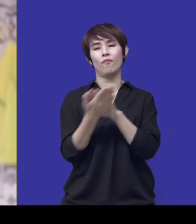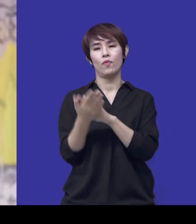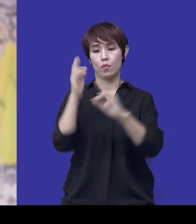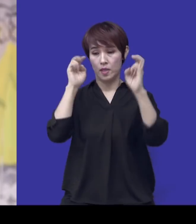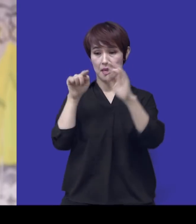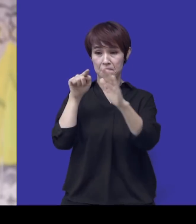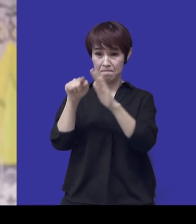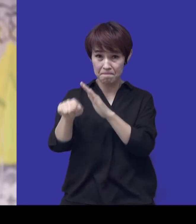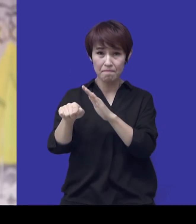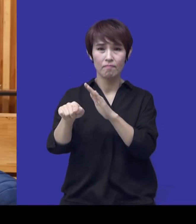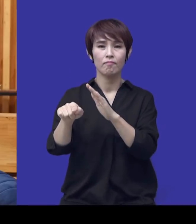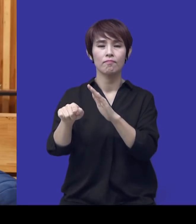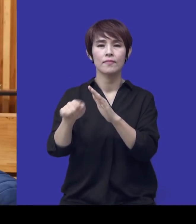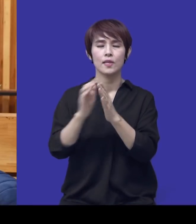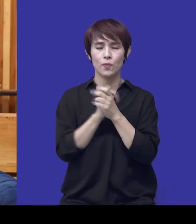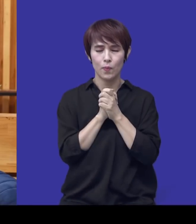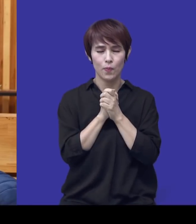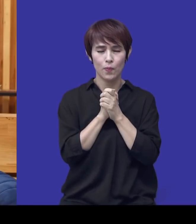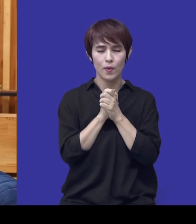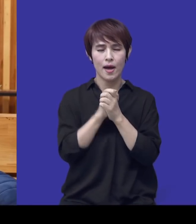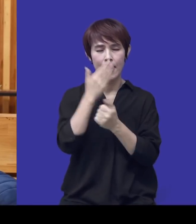읽고 그렇게 하루를 네. 시작하거든요. 네.